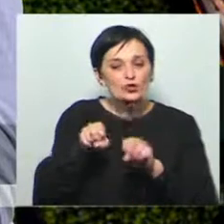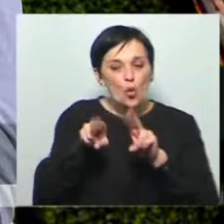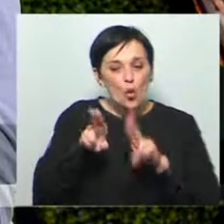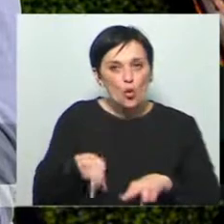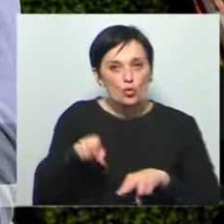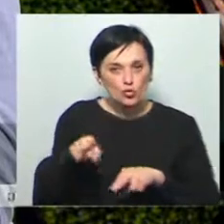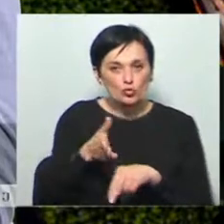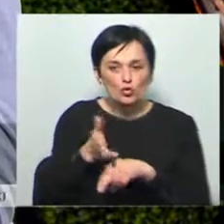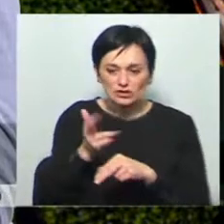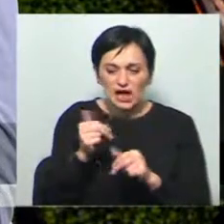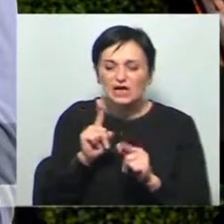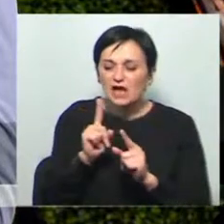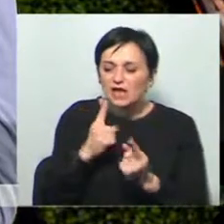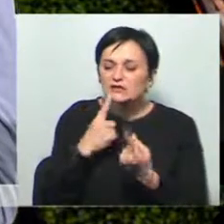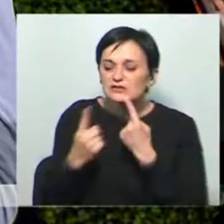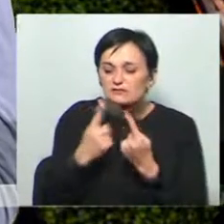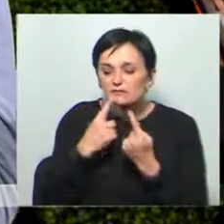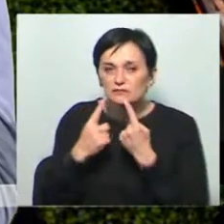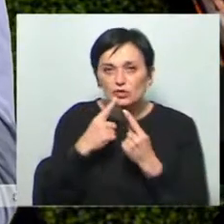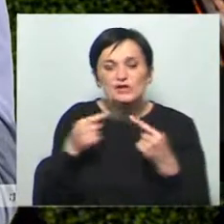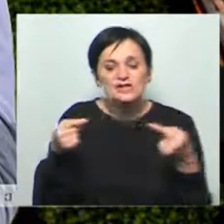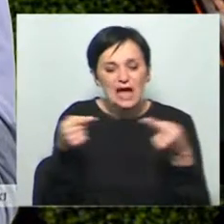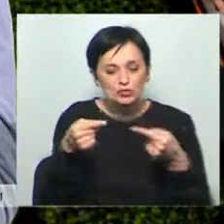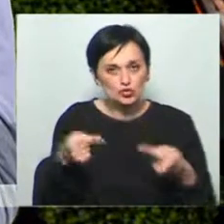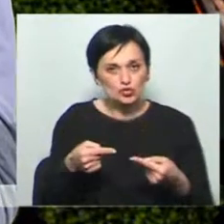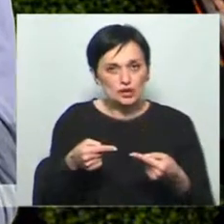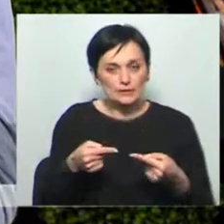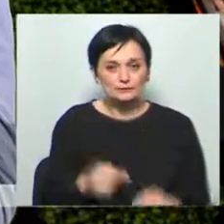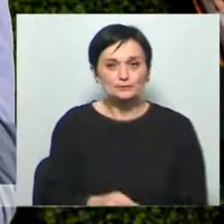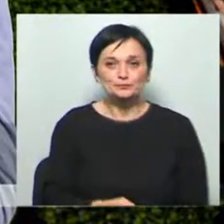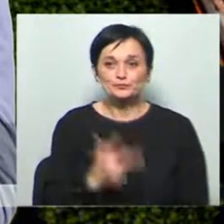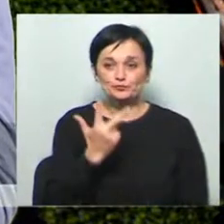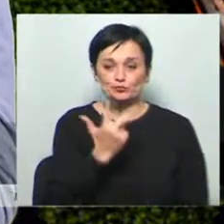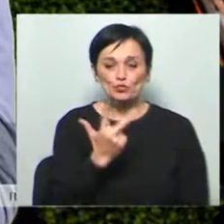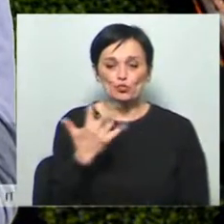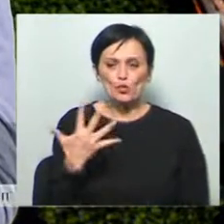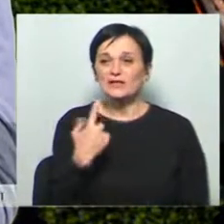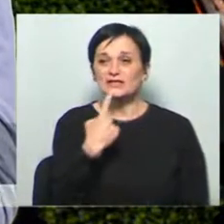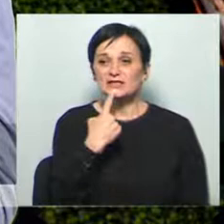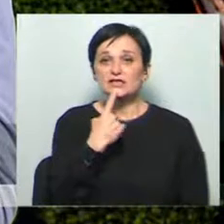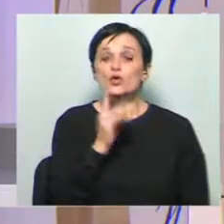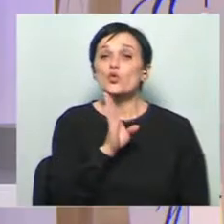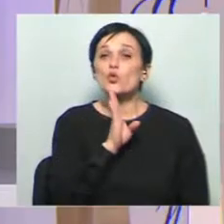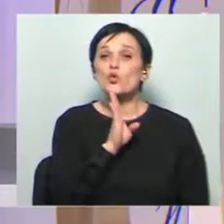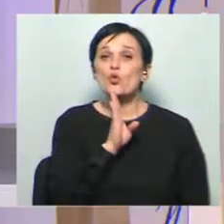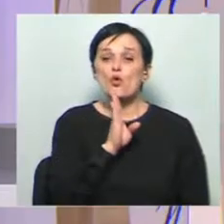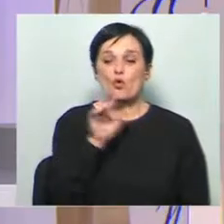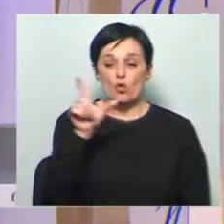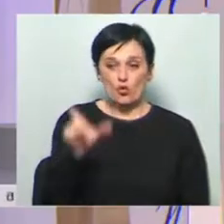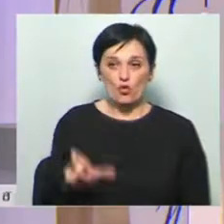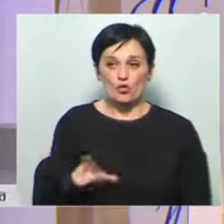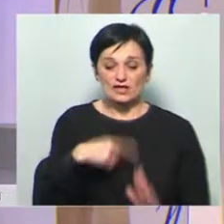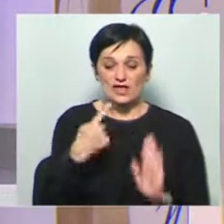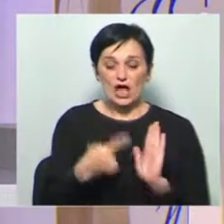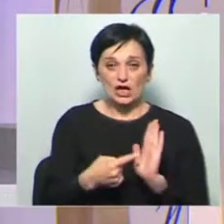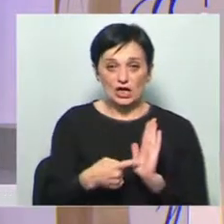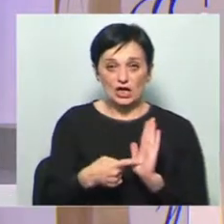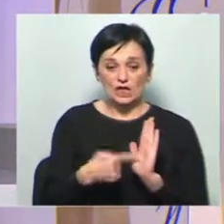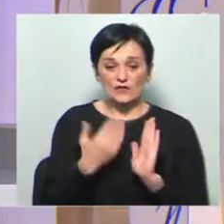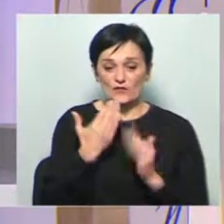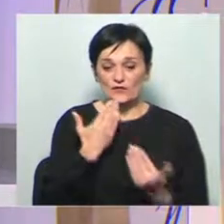კიდე ჩამოყალიბება და დაზუსტება. 35 წლის გოგონასთან დაკავშირებით გვეკითხებიან.